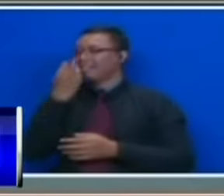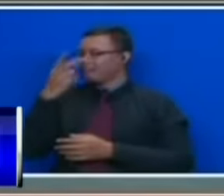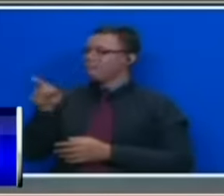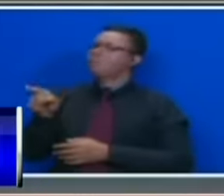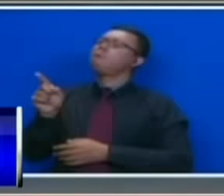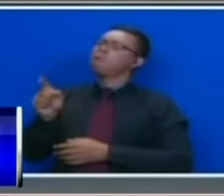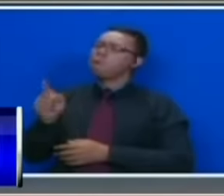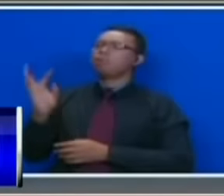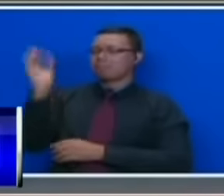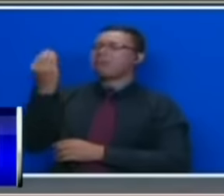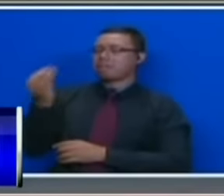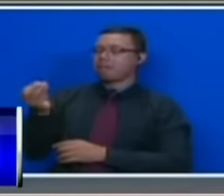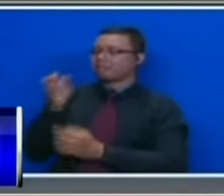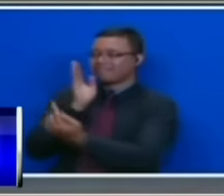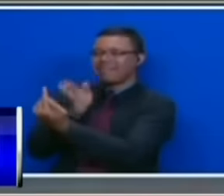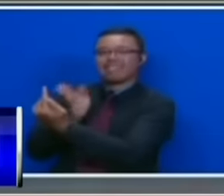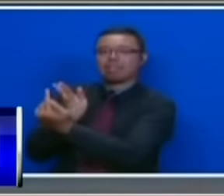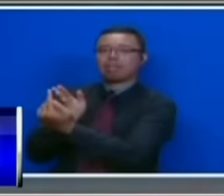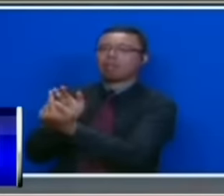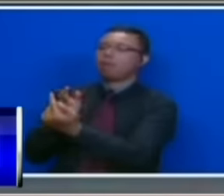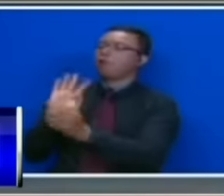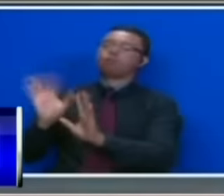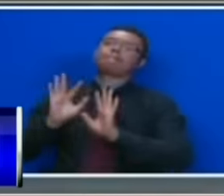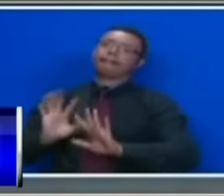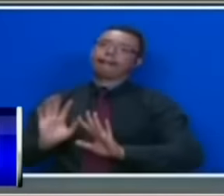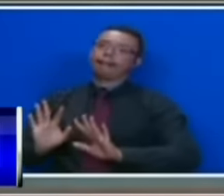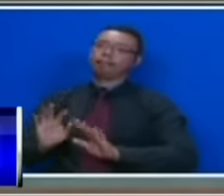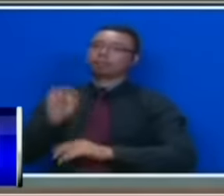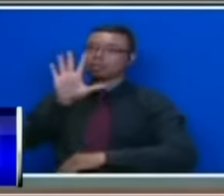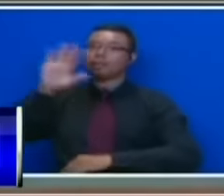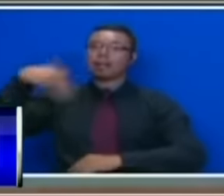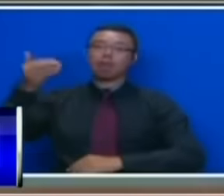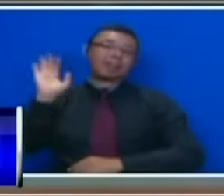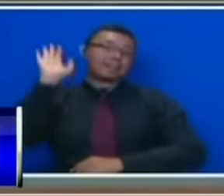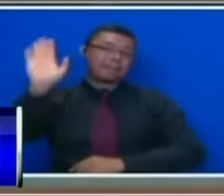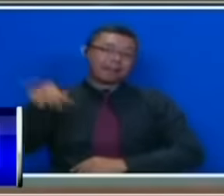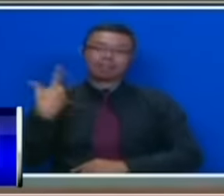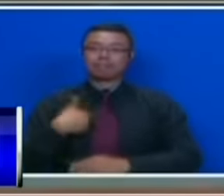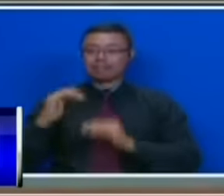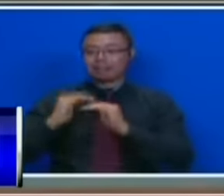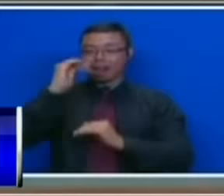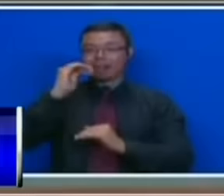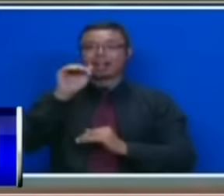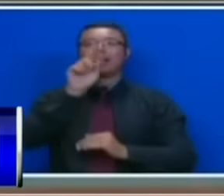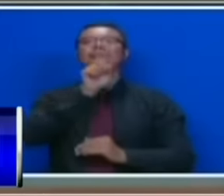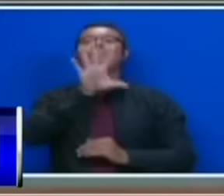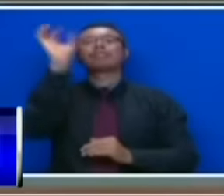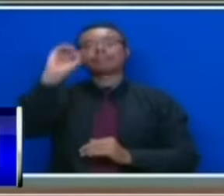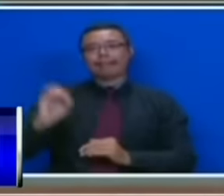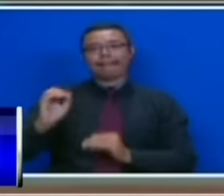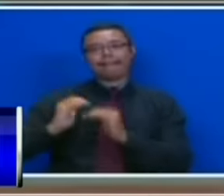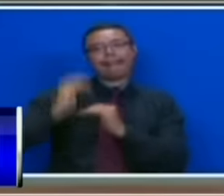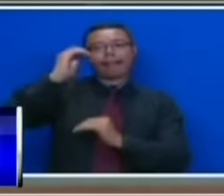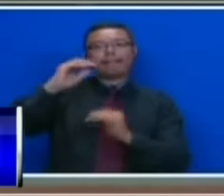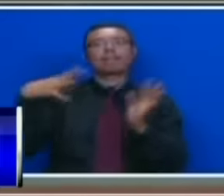yang ada di Jakarta ini. Dengan target tidak usah terlalu muluk-muluk, dalam 5 tahun ke depan kita bisa meningkatkan sampai dengan 15%